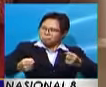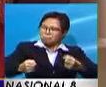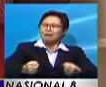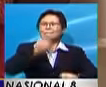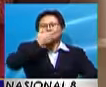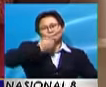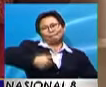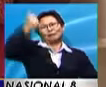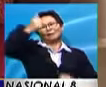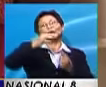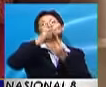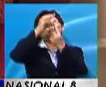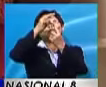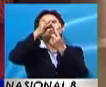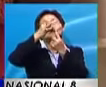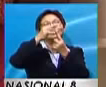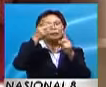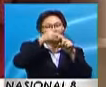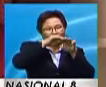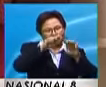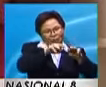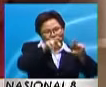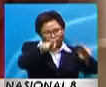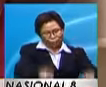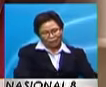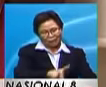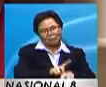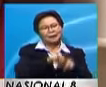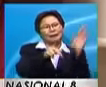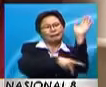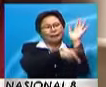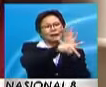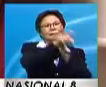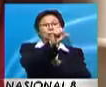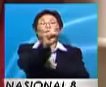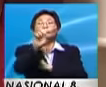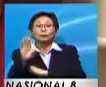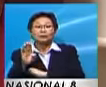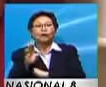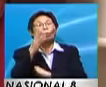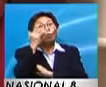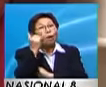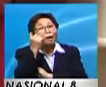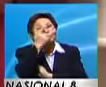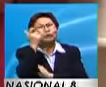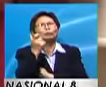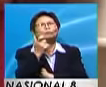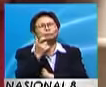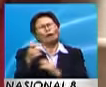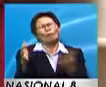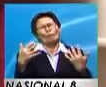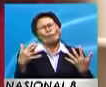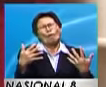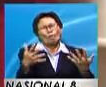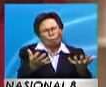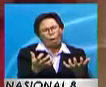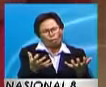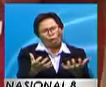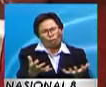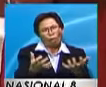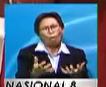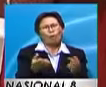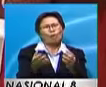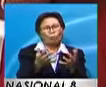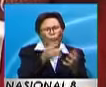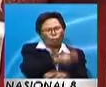yang lebih baik khususnya kepada rakyat di parlemen sungai besar bagi memenuhi permintaan yang semakin bertambah